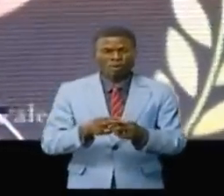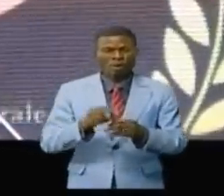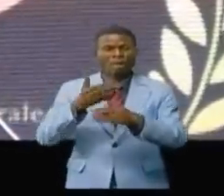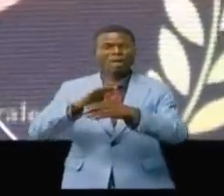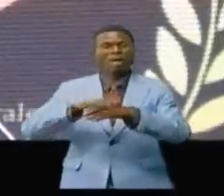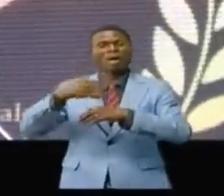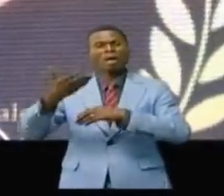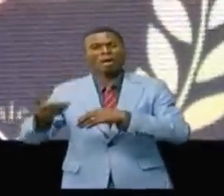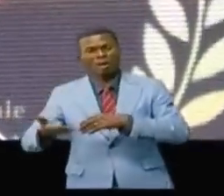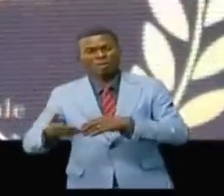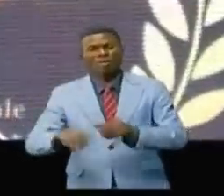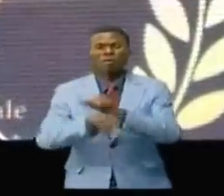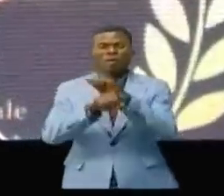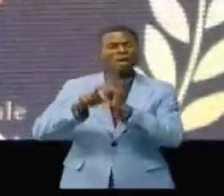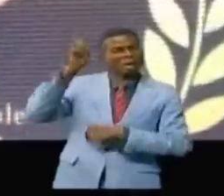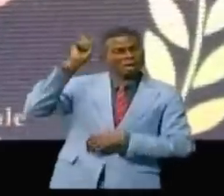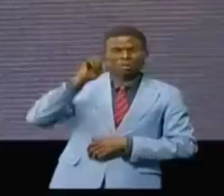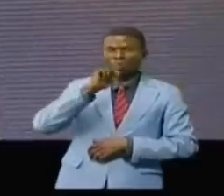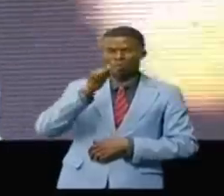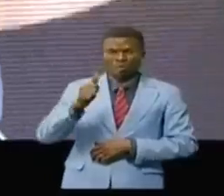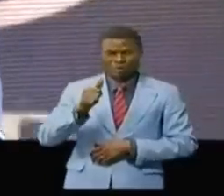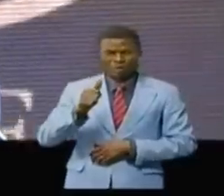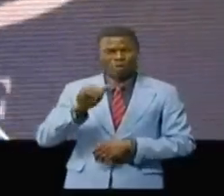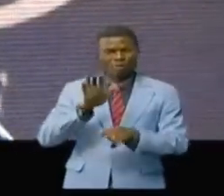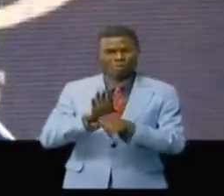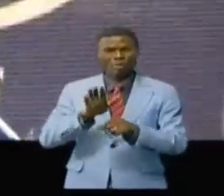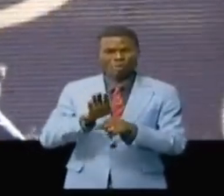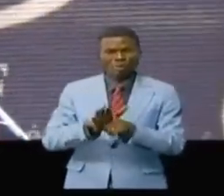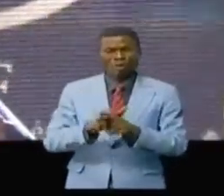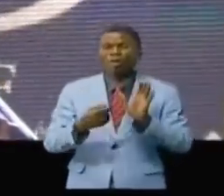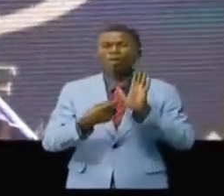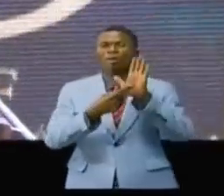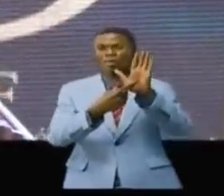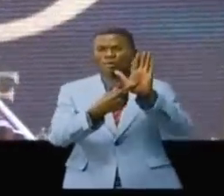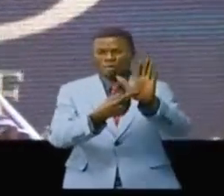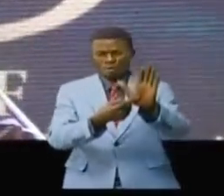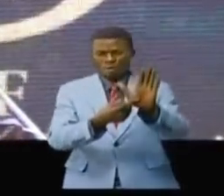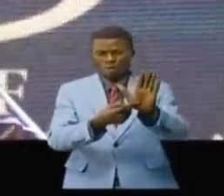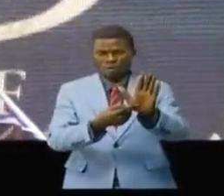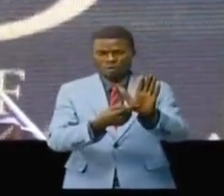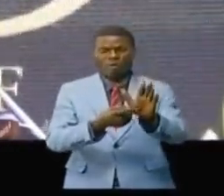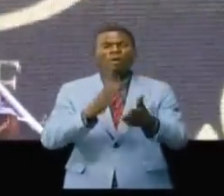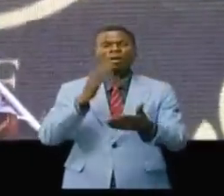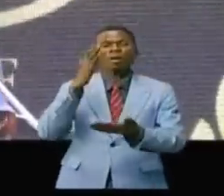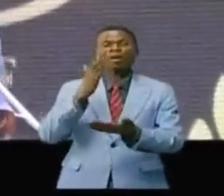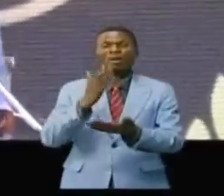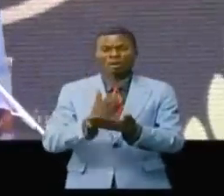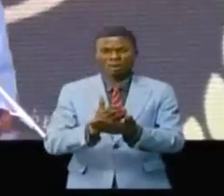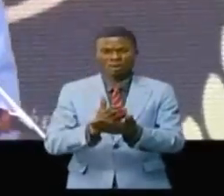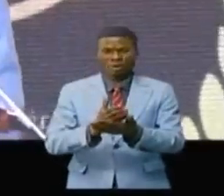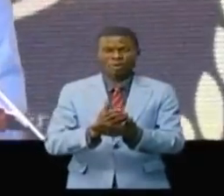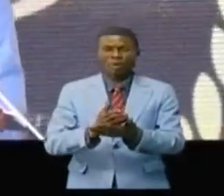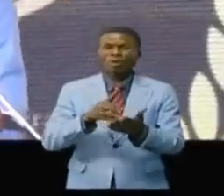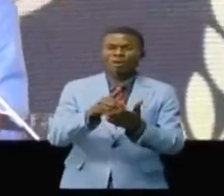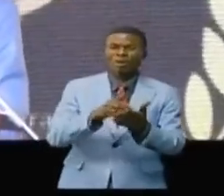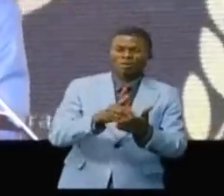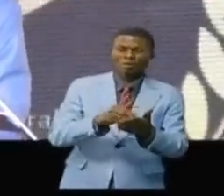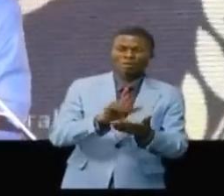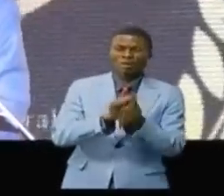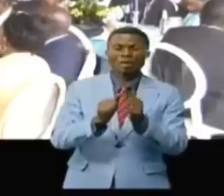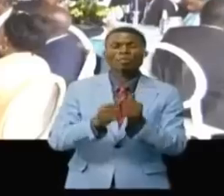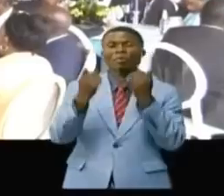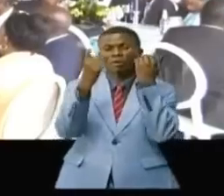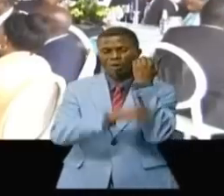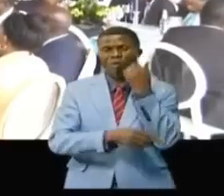posteriori traditionnels qui ont suffisamment démontré leurs limites quant à l'efficacité en termes de